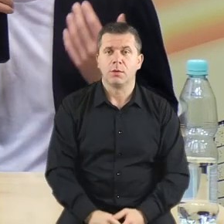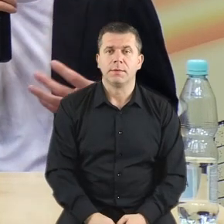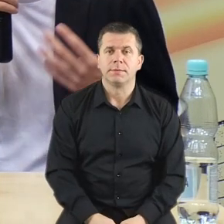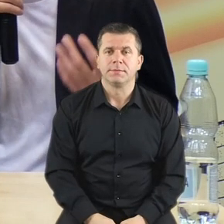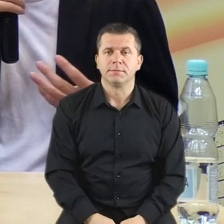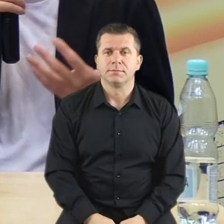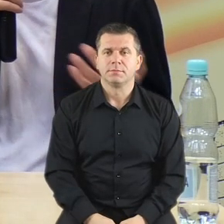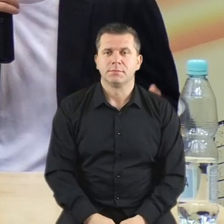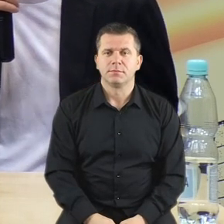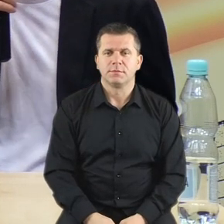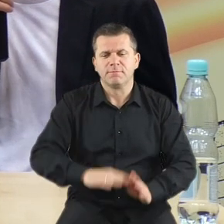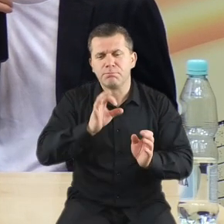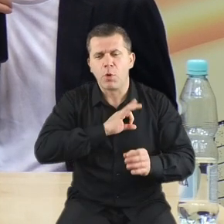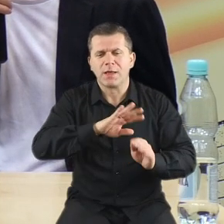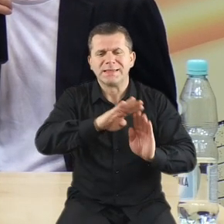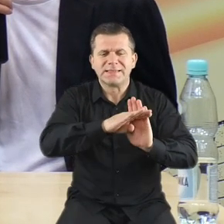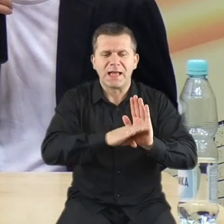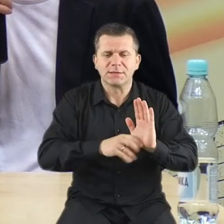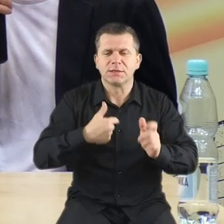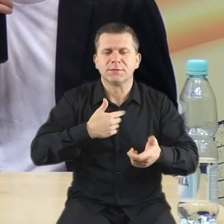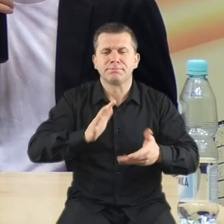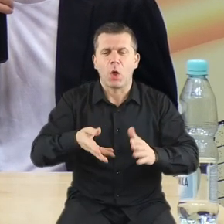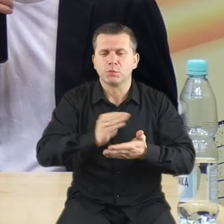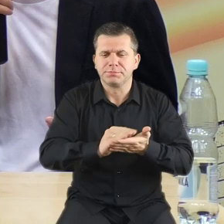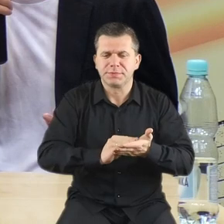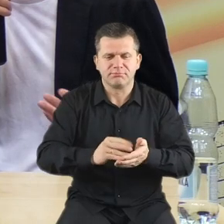złamałem wszystkie swoje zasady, jeśli chodzi o pisanie,